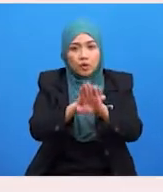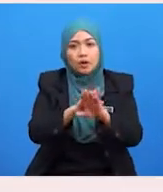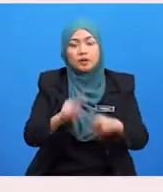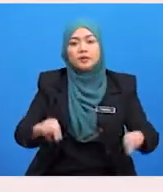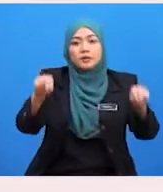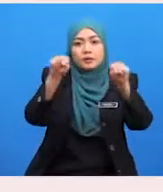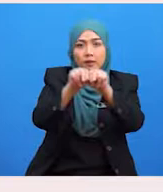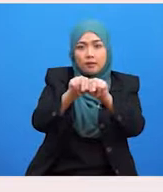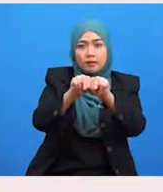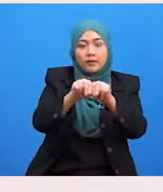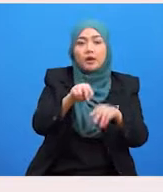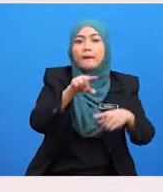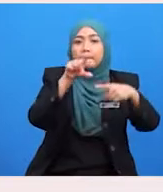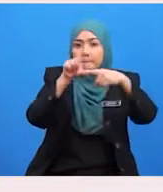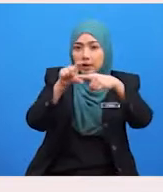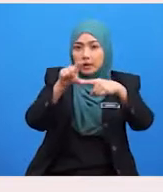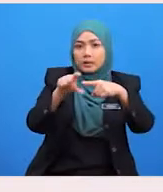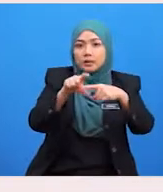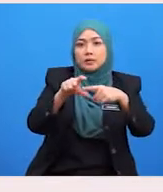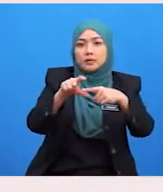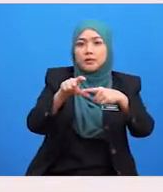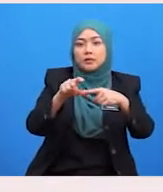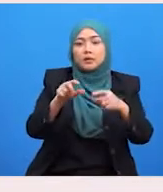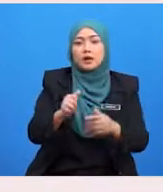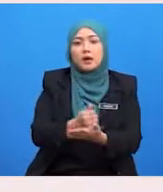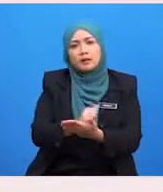dengan anggaran hayat berguna.